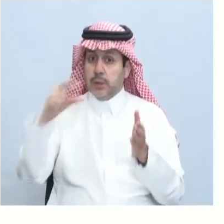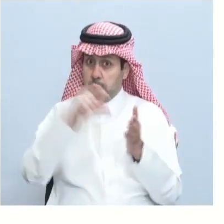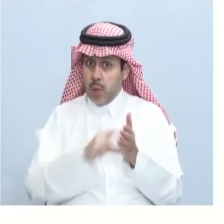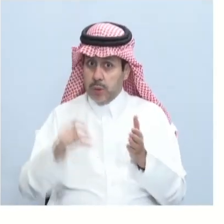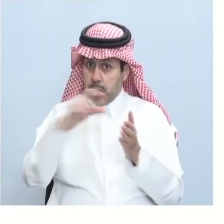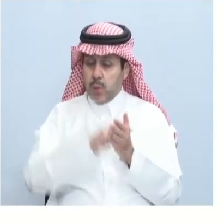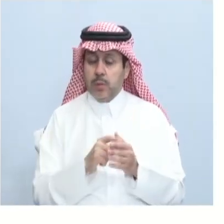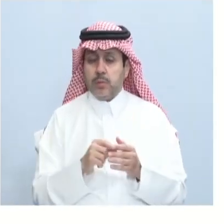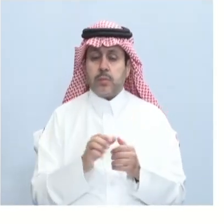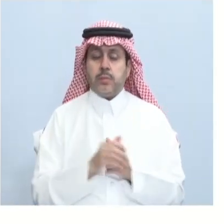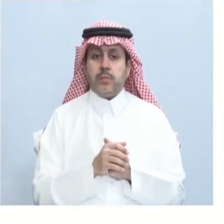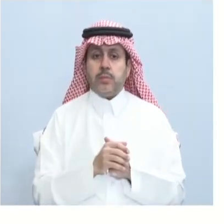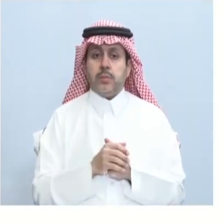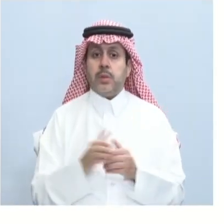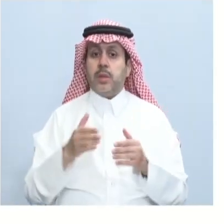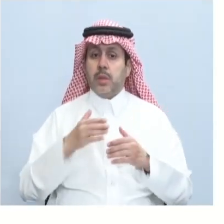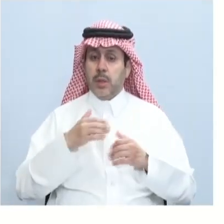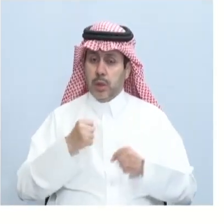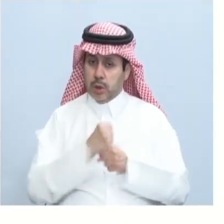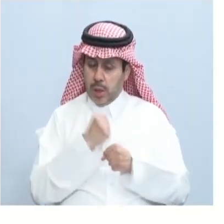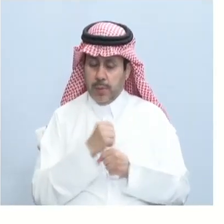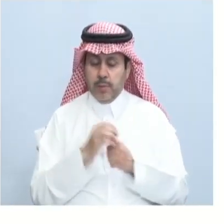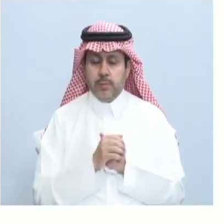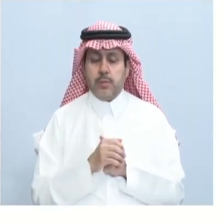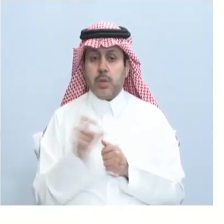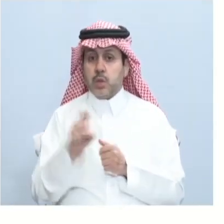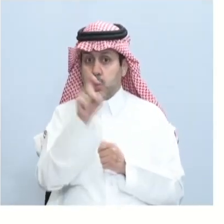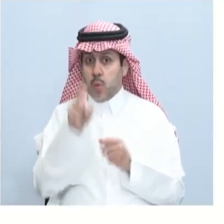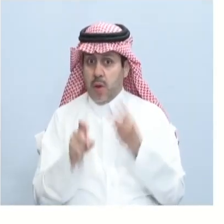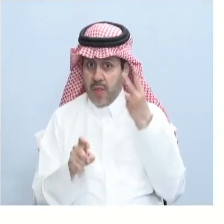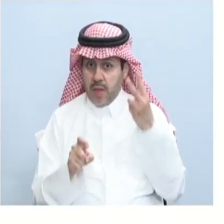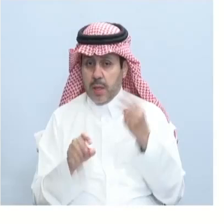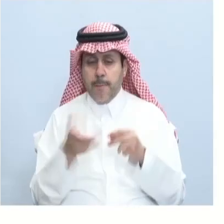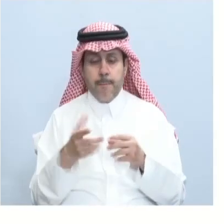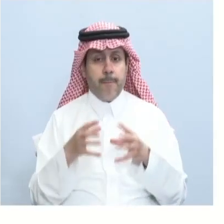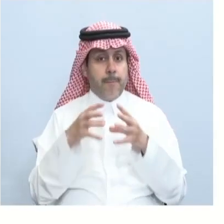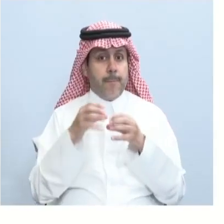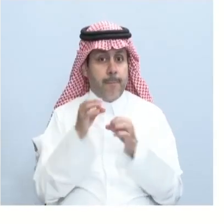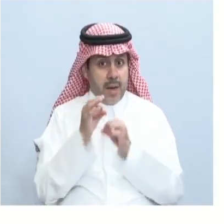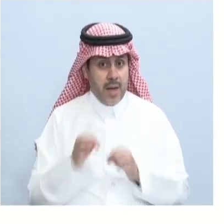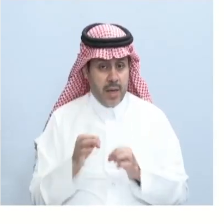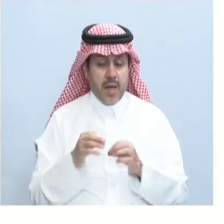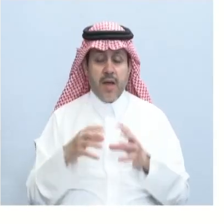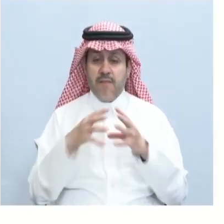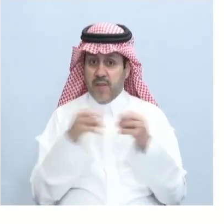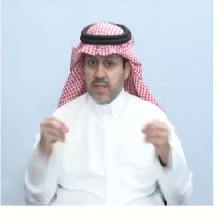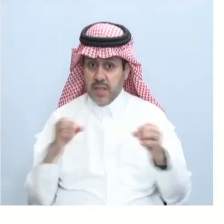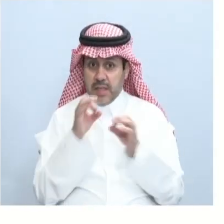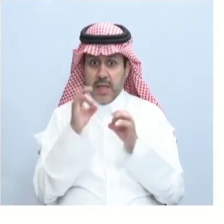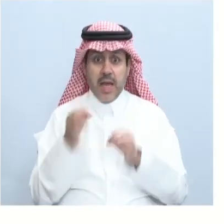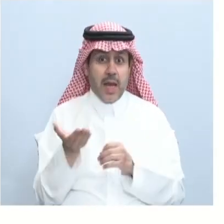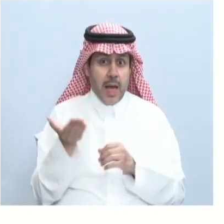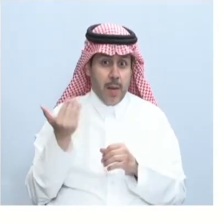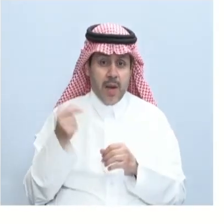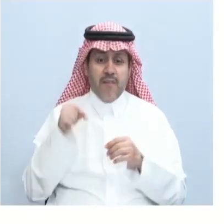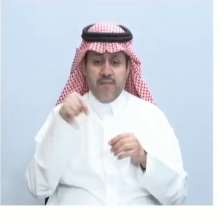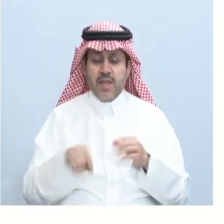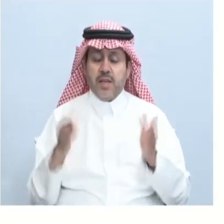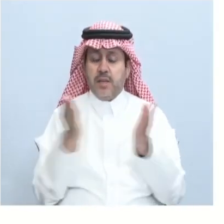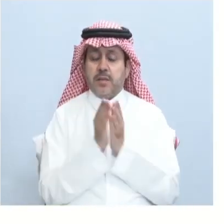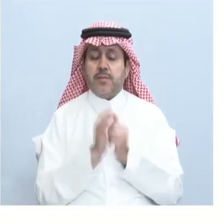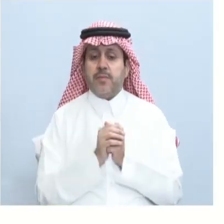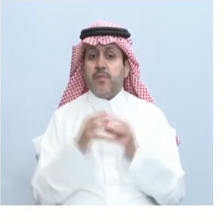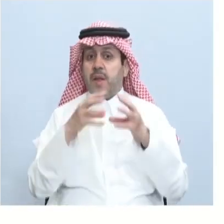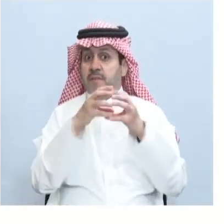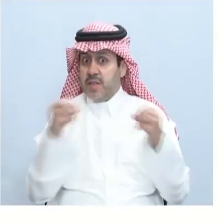بها سؤال الذي يليه ما الايه التي فسرت الايه التي قبلها من ايات الدرس ما الايه التي